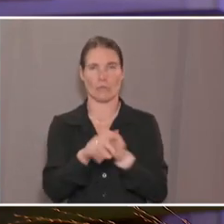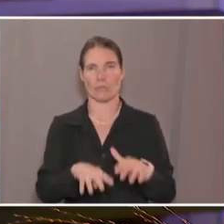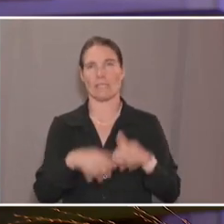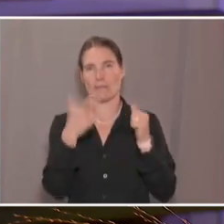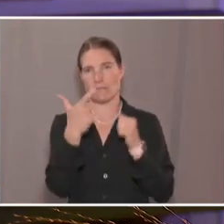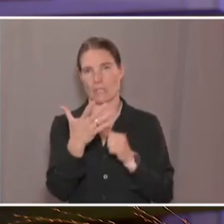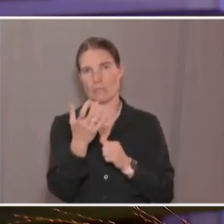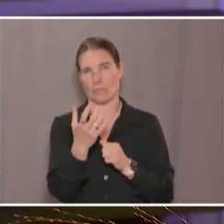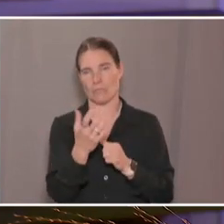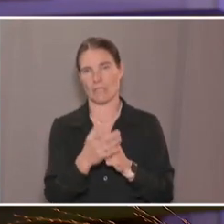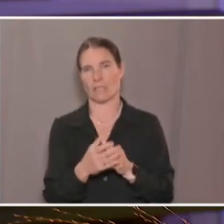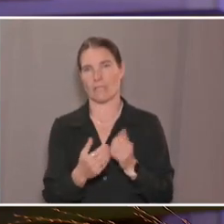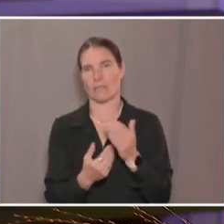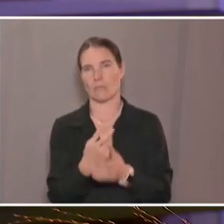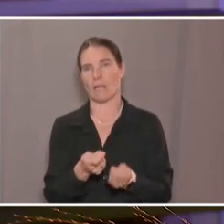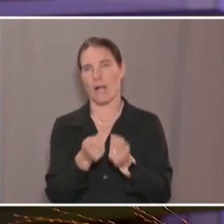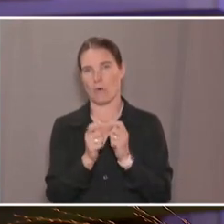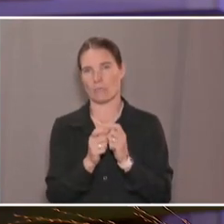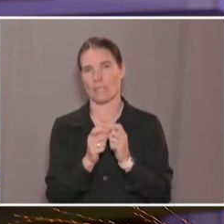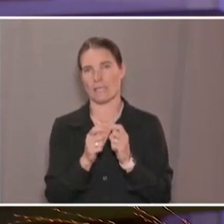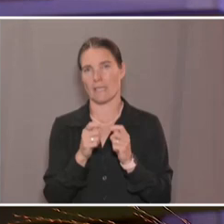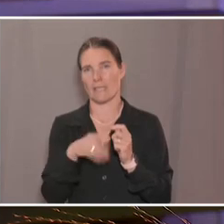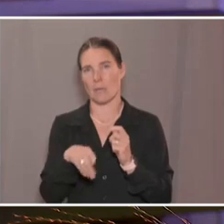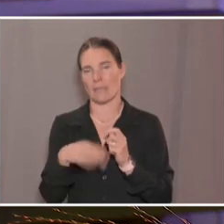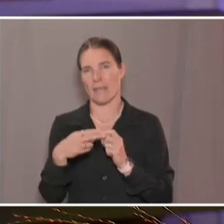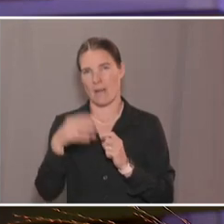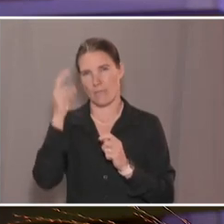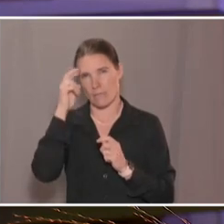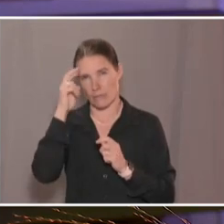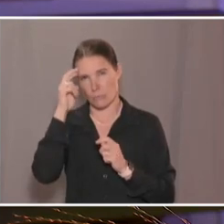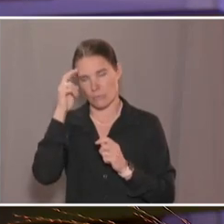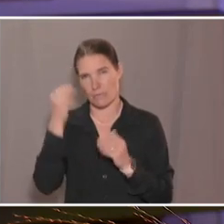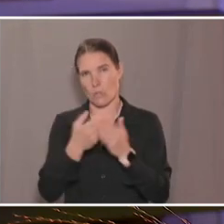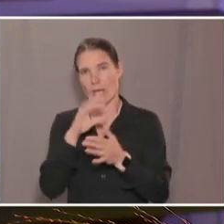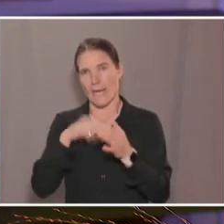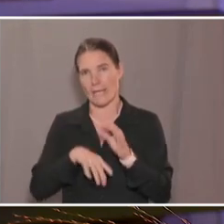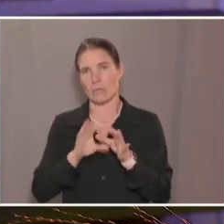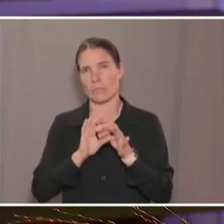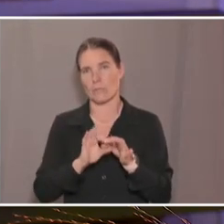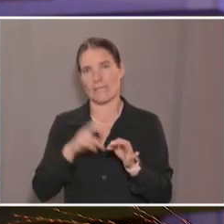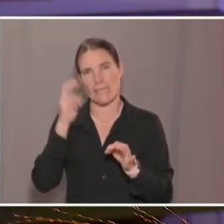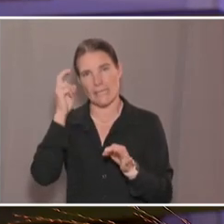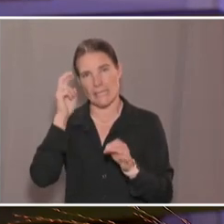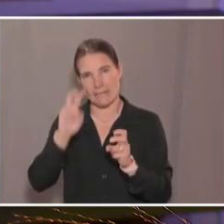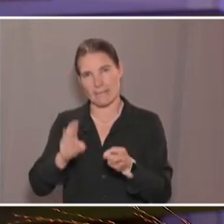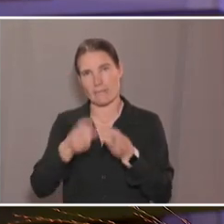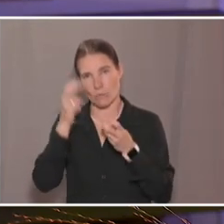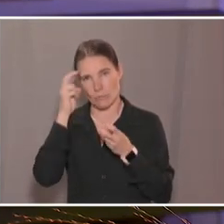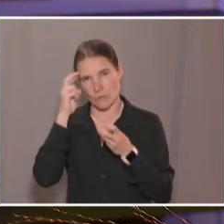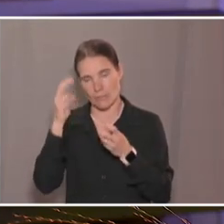Fach auch an der PH Flensburg eingeführt. Es wurde an die Erziehungswissenschaften